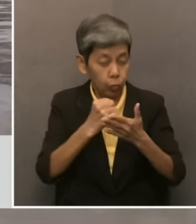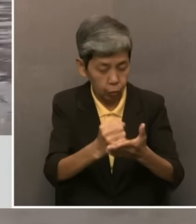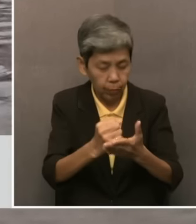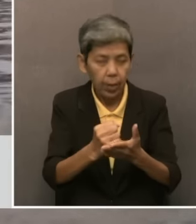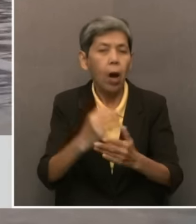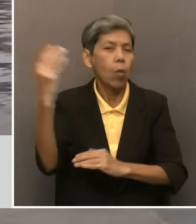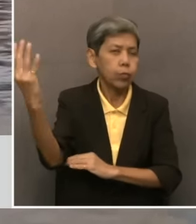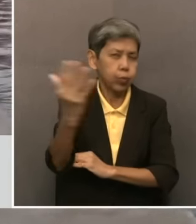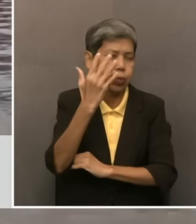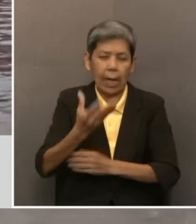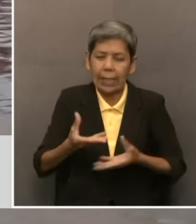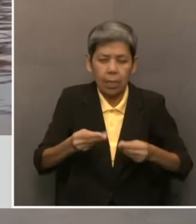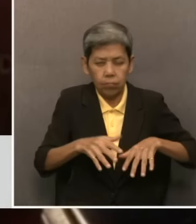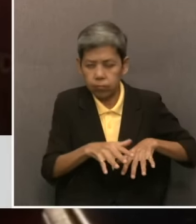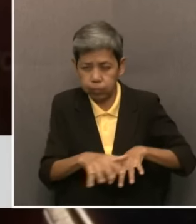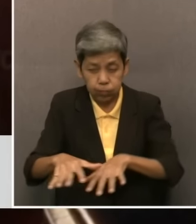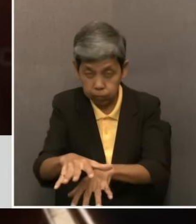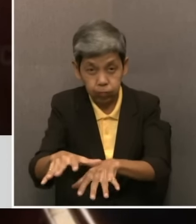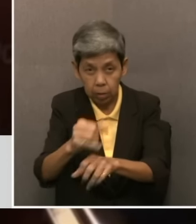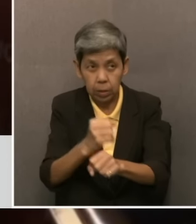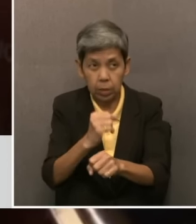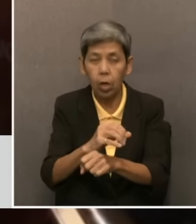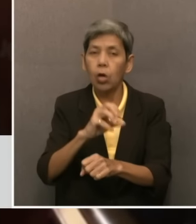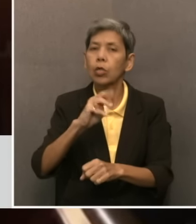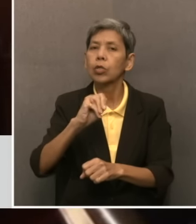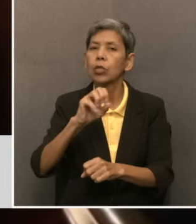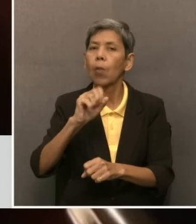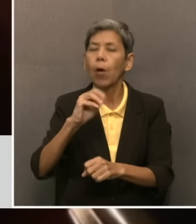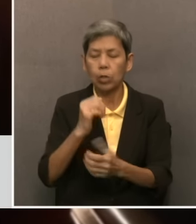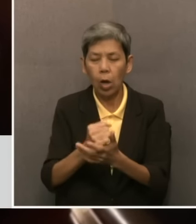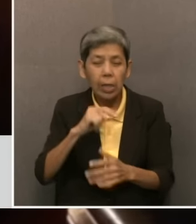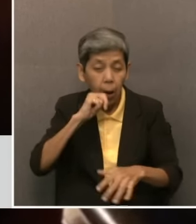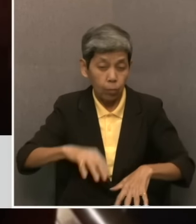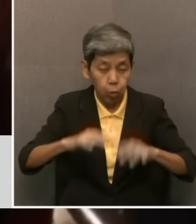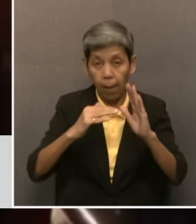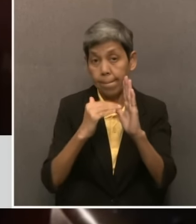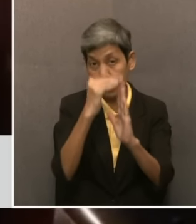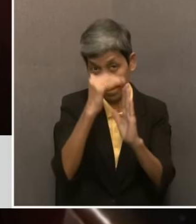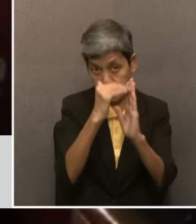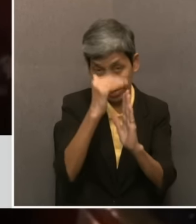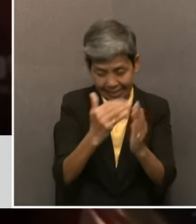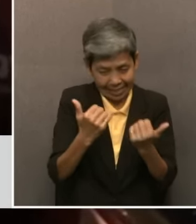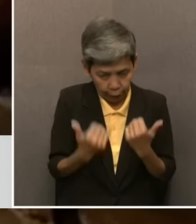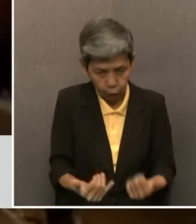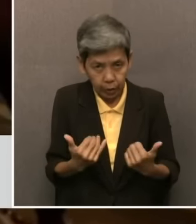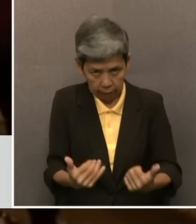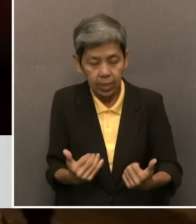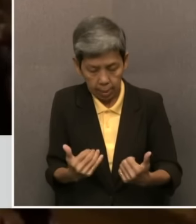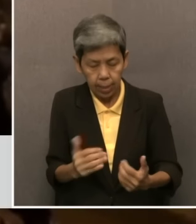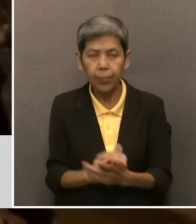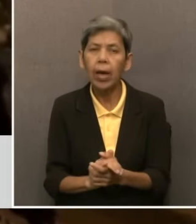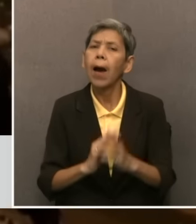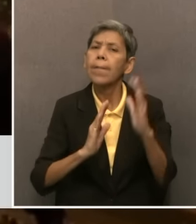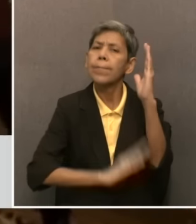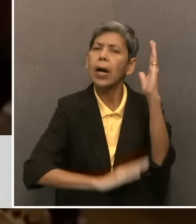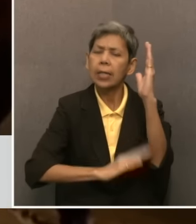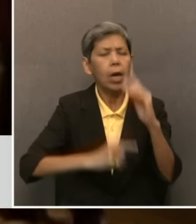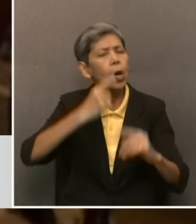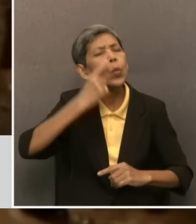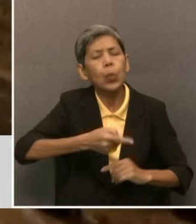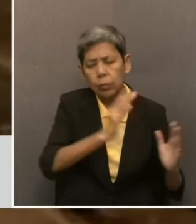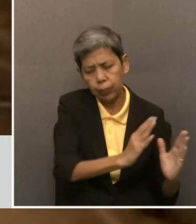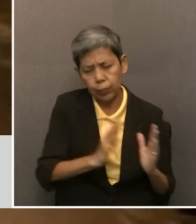าตภัยและดินโคลนถล่มหรือสปช.ตั้งแต่อุทกภัยภาคเหนือ จนถึงขณะนี้ในภาคใต้ก็ใช้กลไก